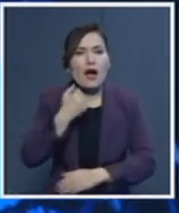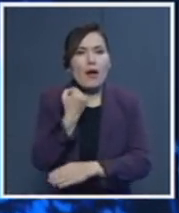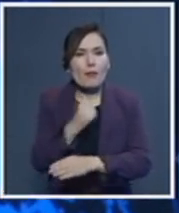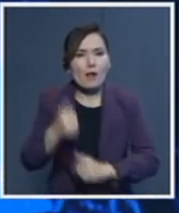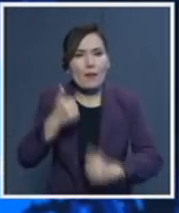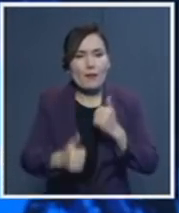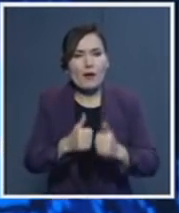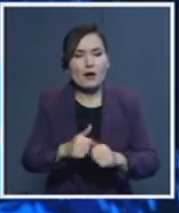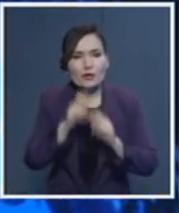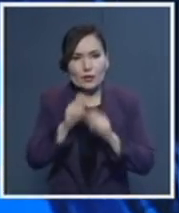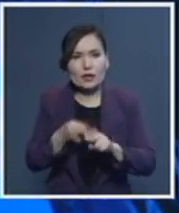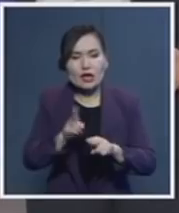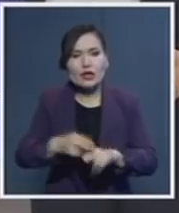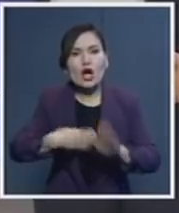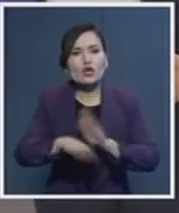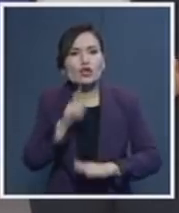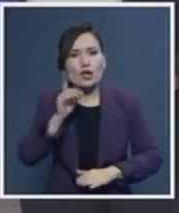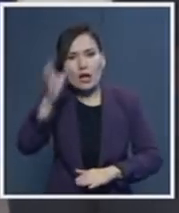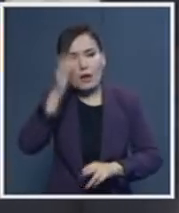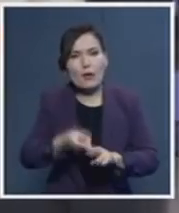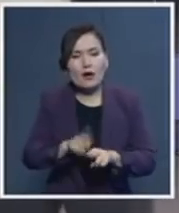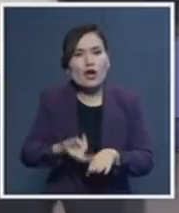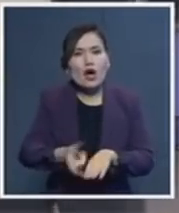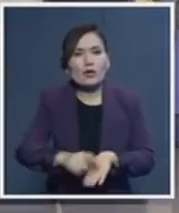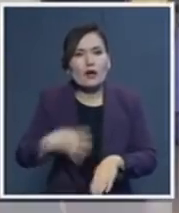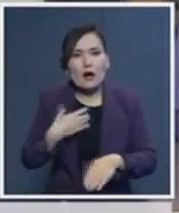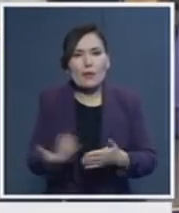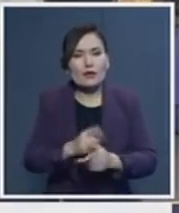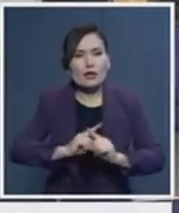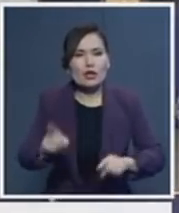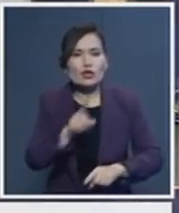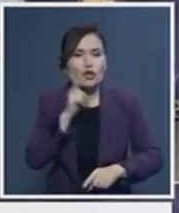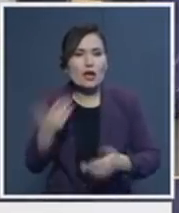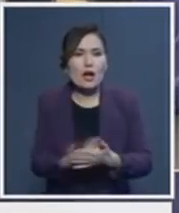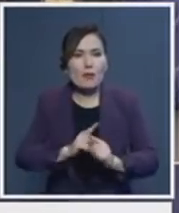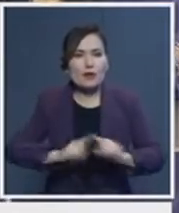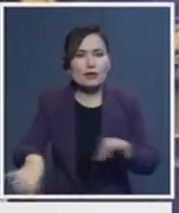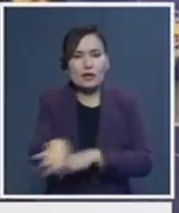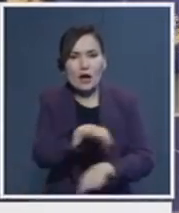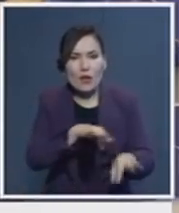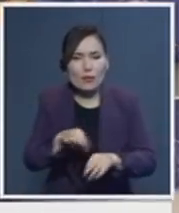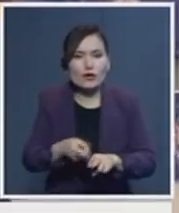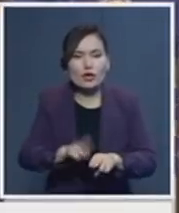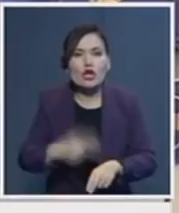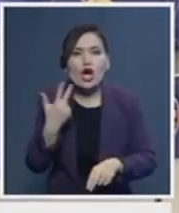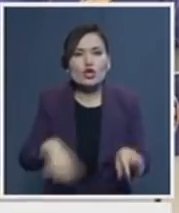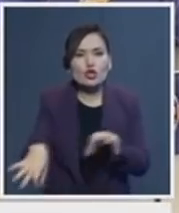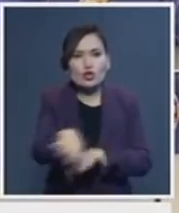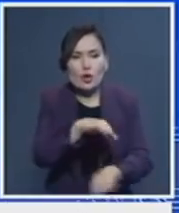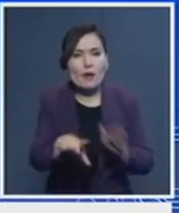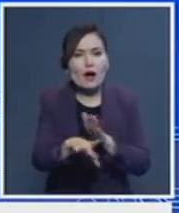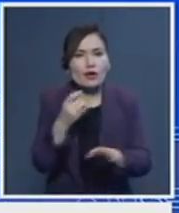жеңімпаздары марапатталды. Үздік жас ғалым, әлеуметтік маңызды инновациялар және жастардың инновациялық жобасы номинациялар бойынша 3 жоба үздік